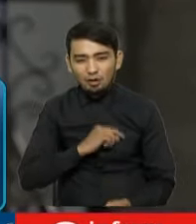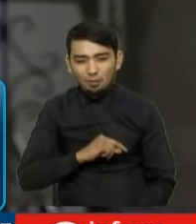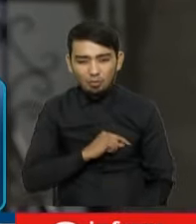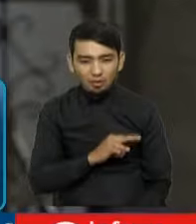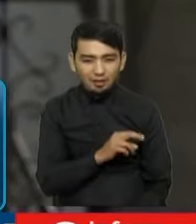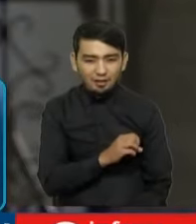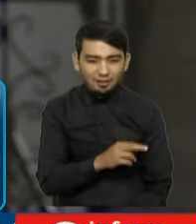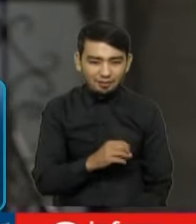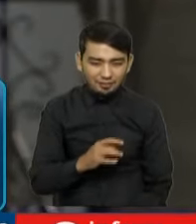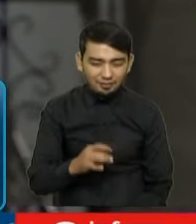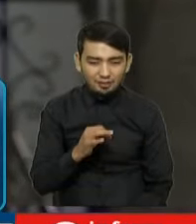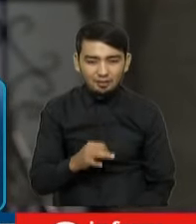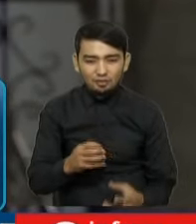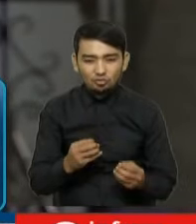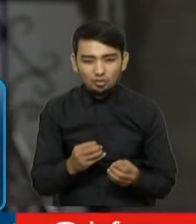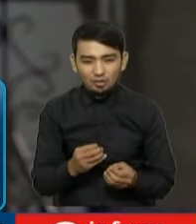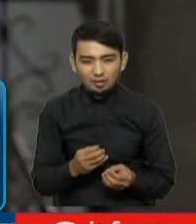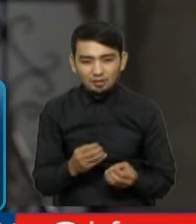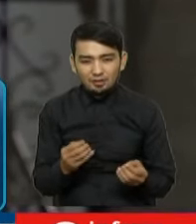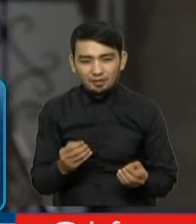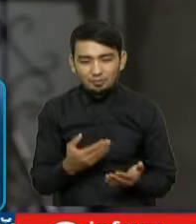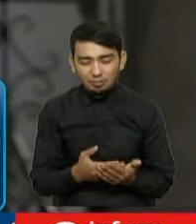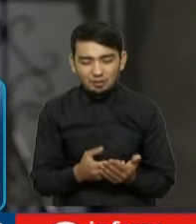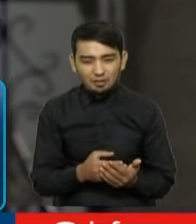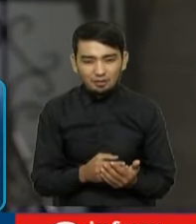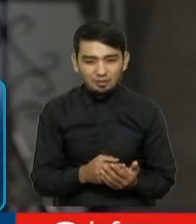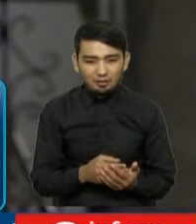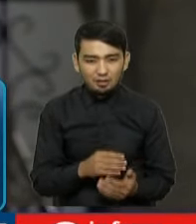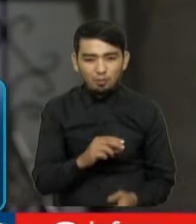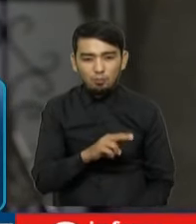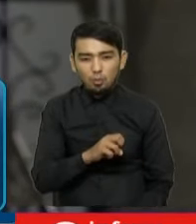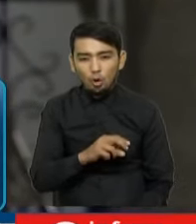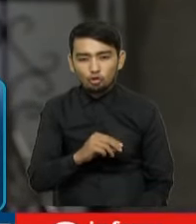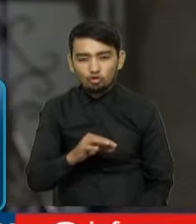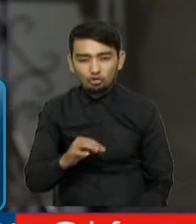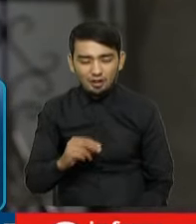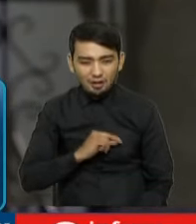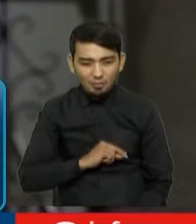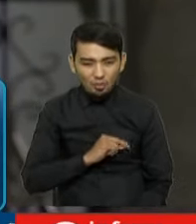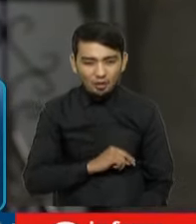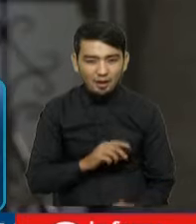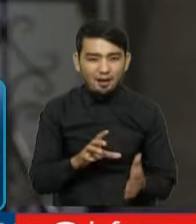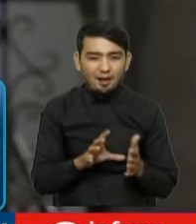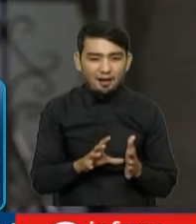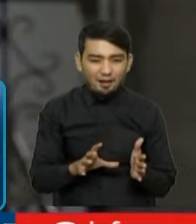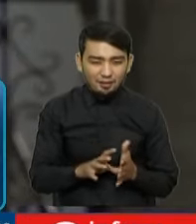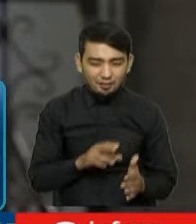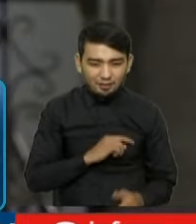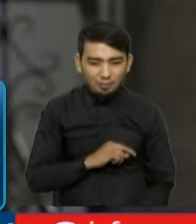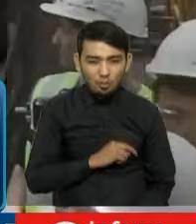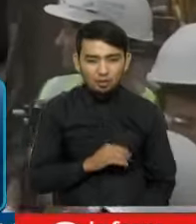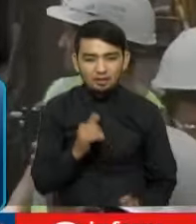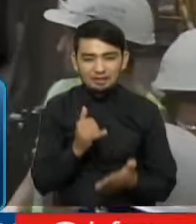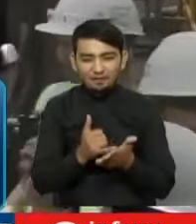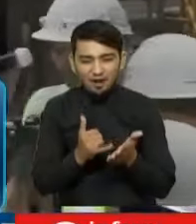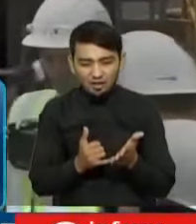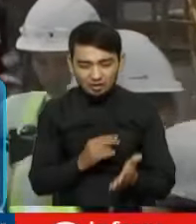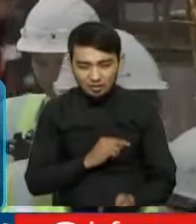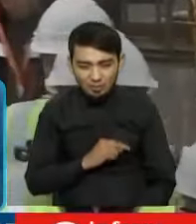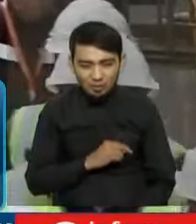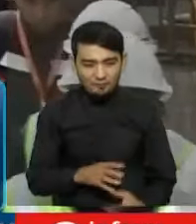кадрах, таких как операторы почтовой связи, электрики, сварщики.